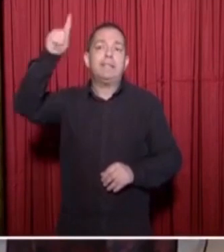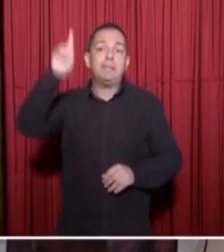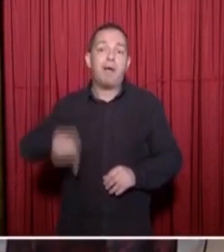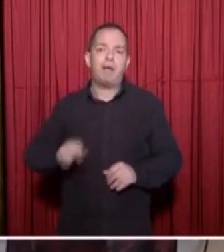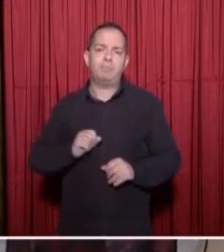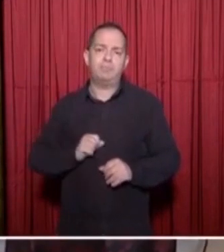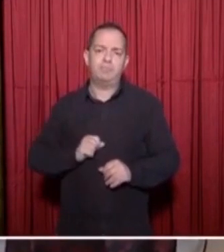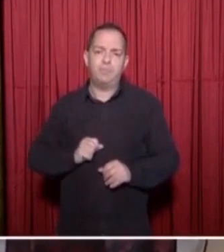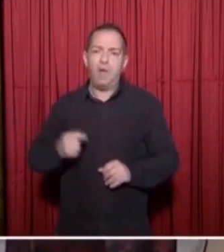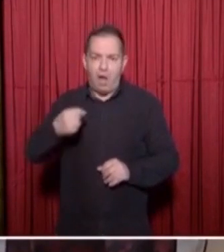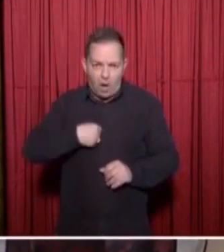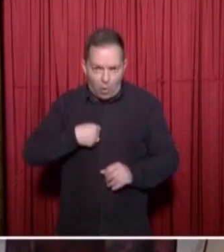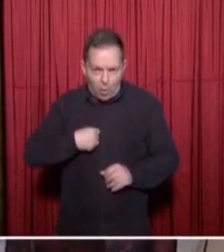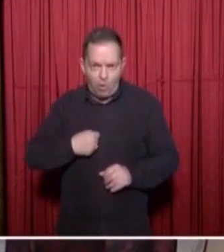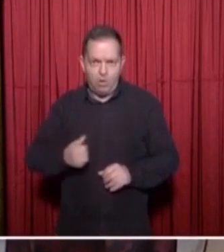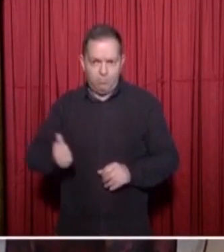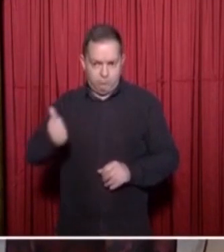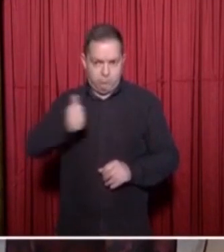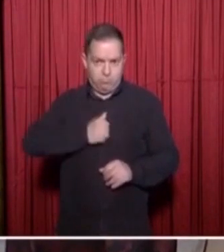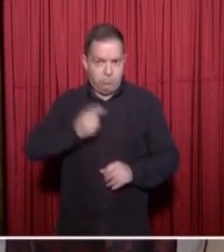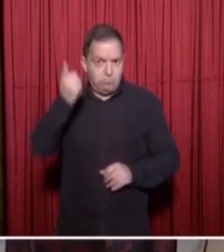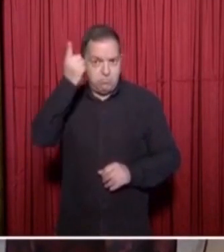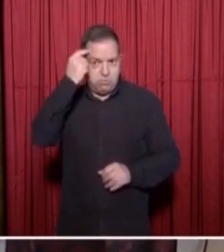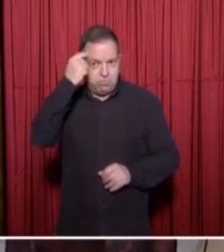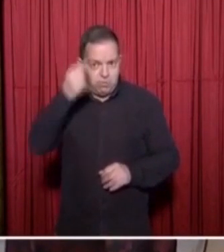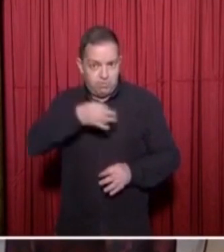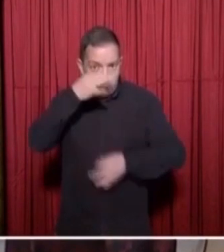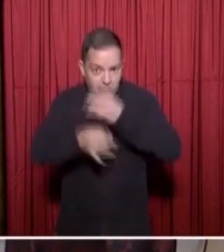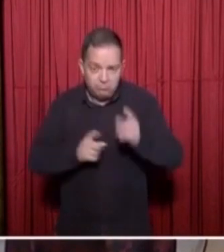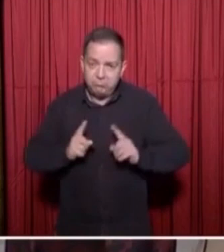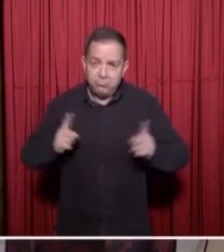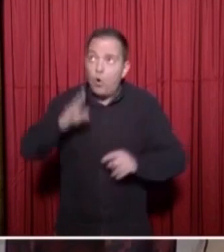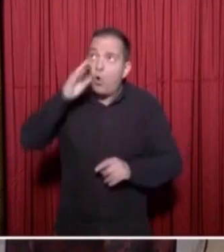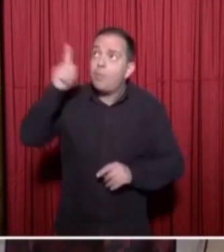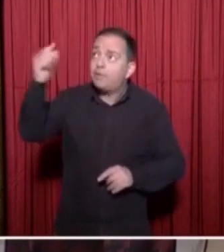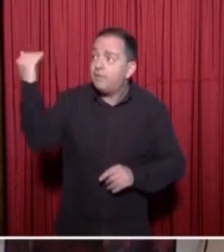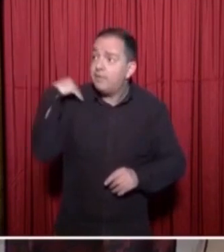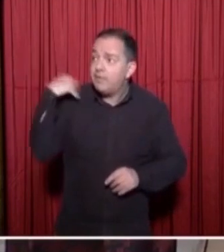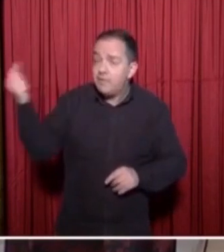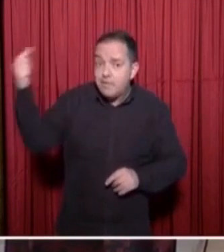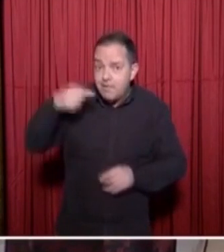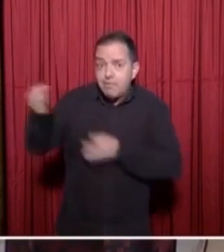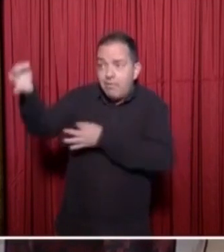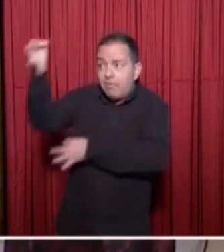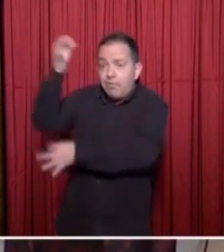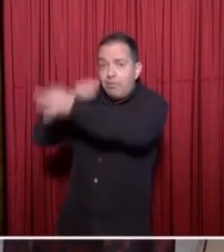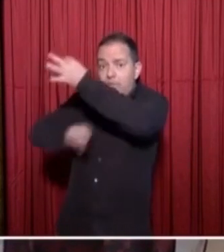Ότι εγώ εξ εμ' αυτού που και λάλησα, άλλο πέμψας με πατήρ, αυτός